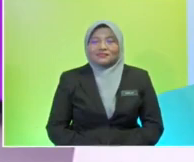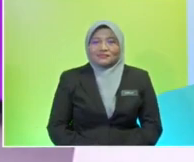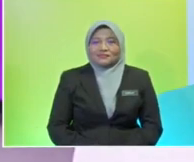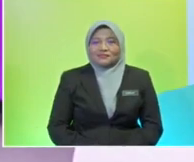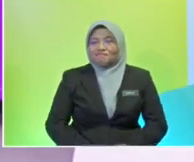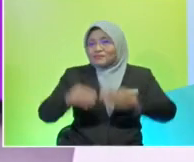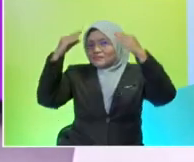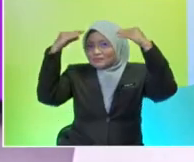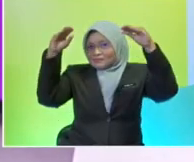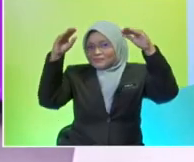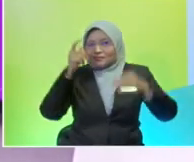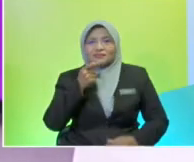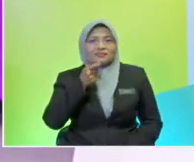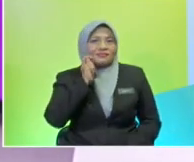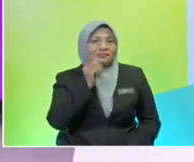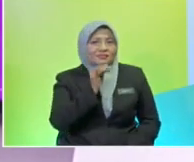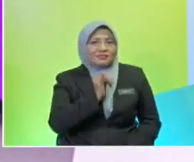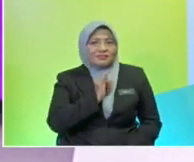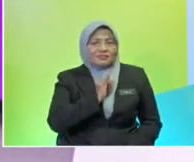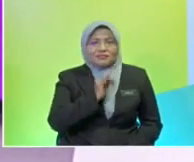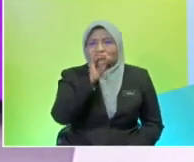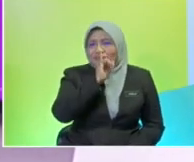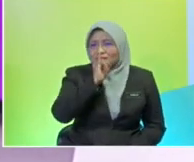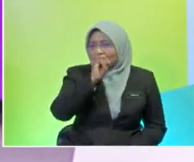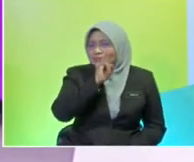murid-muridku tadi sudah nyanyi lagu sebenarnya